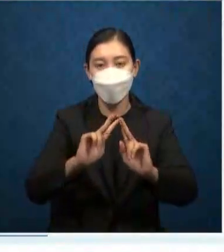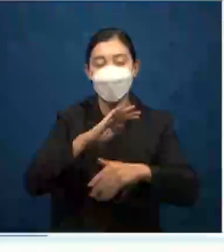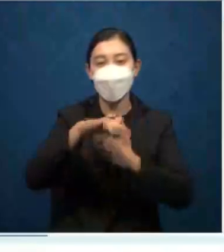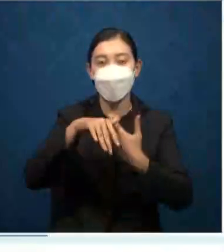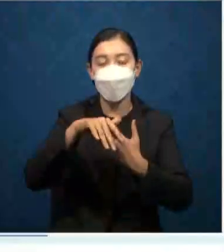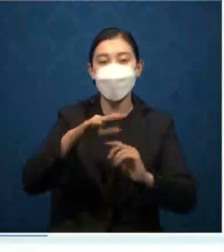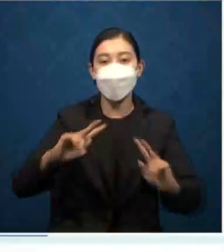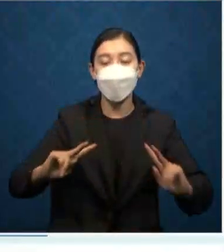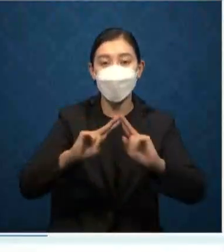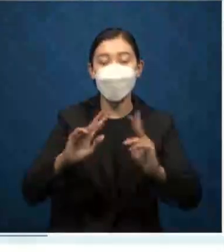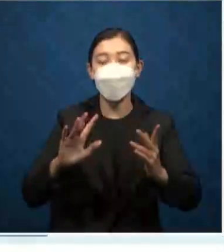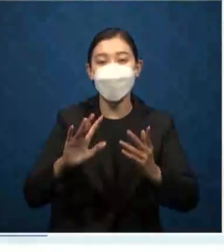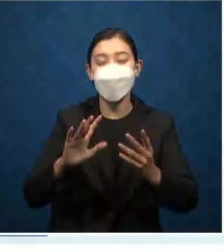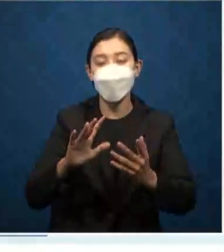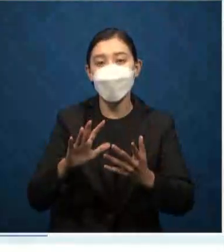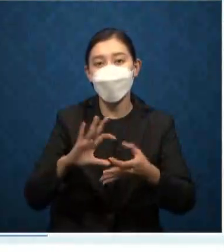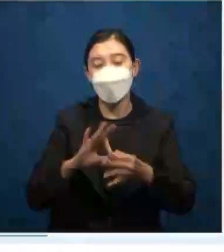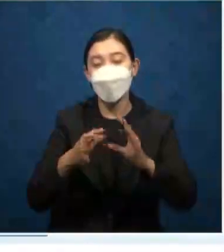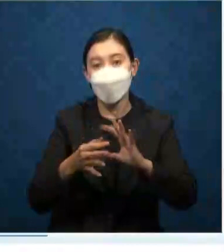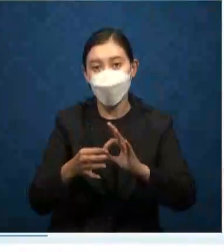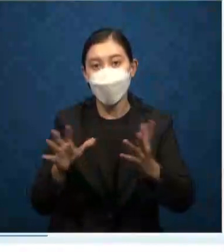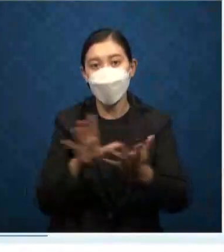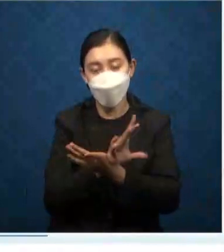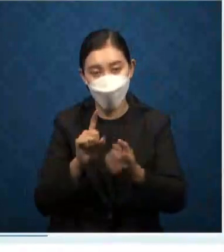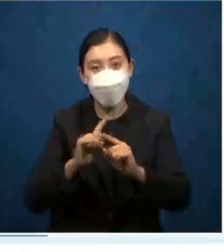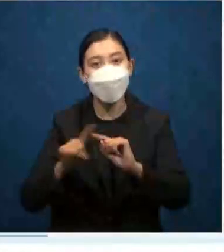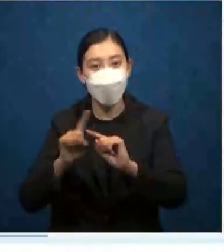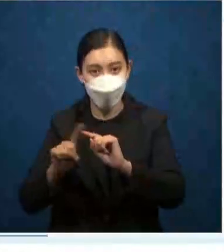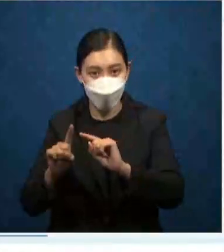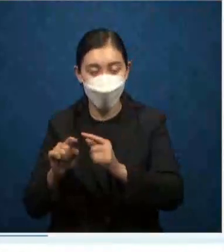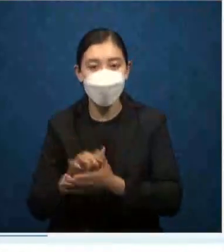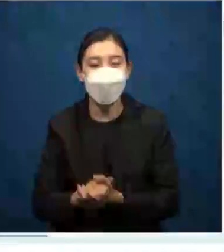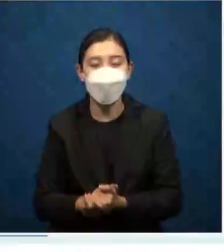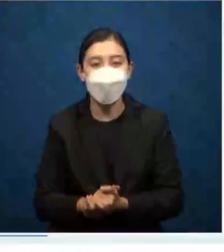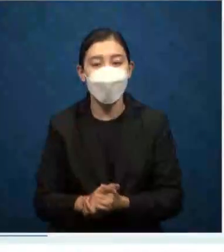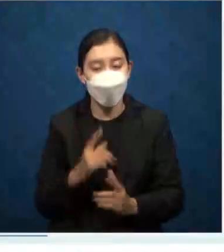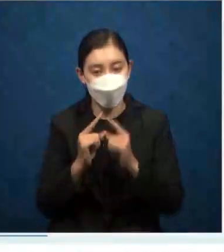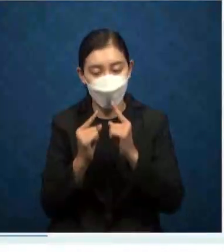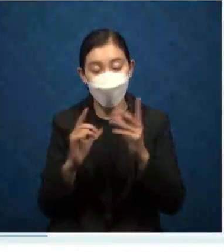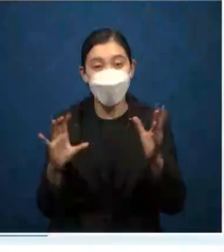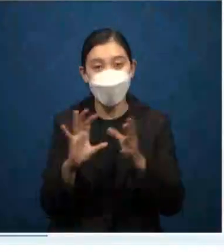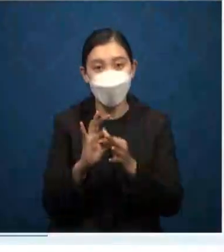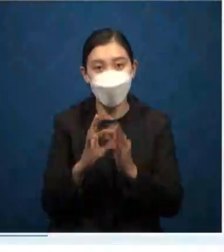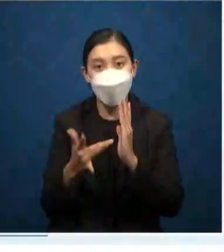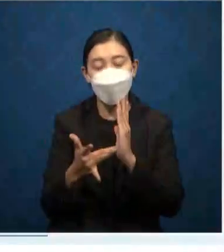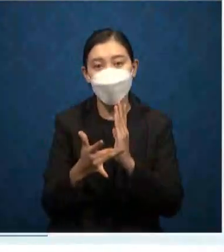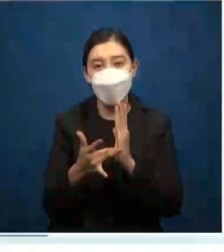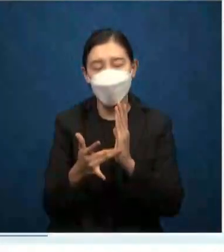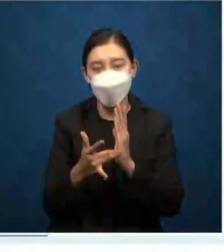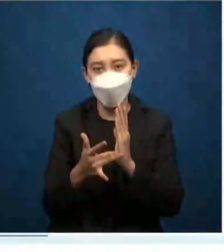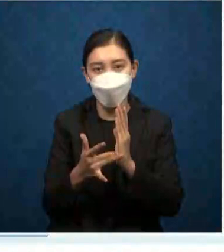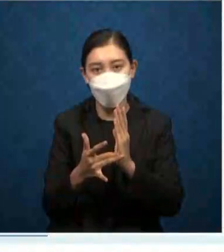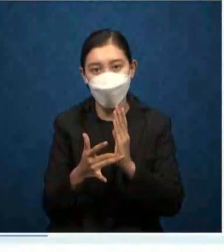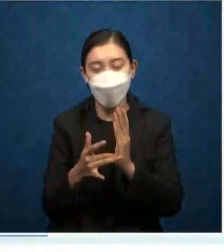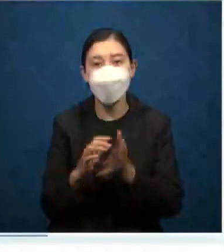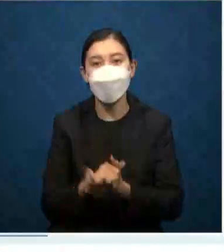เรื่องนี้เราก็ได้ทราบรัฐบาลทำนั่นทำนี้แต่คิดว่าเรื่องซอฟต์พาวเวอร์หรือพลังอำนาจอ่อนยังขบ